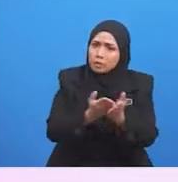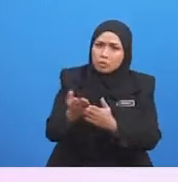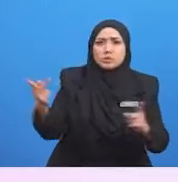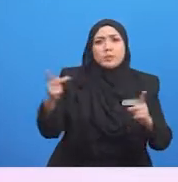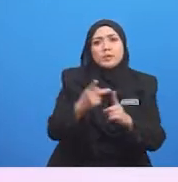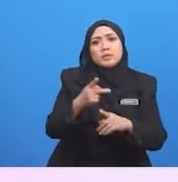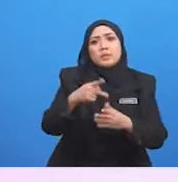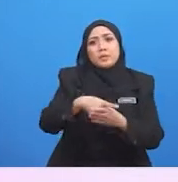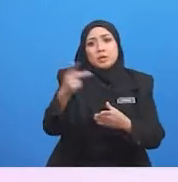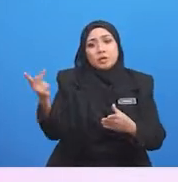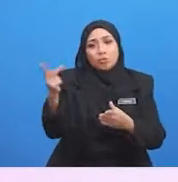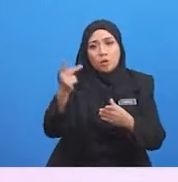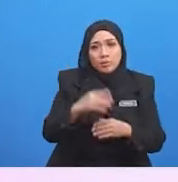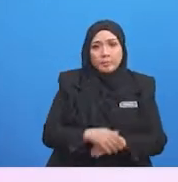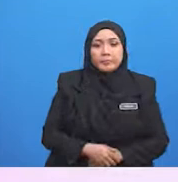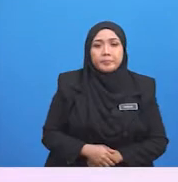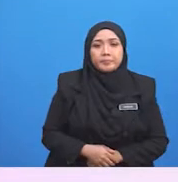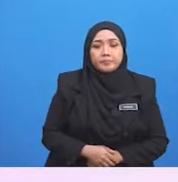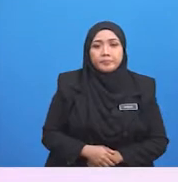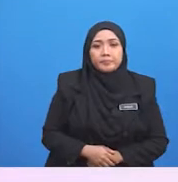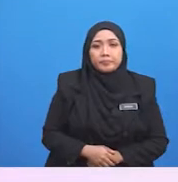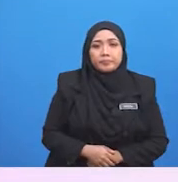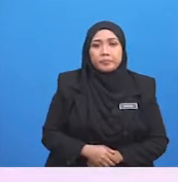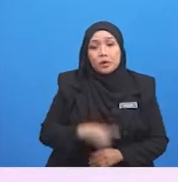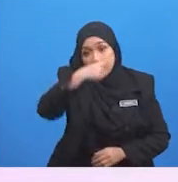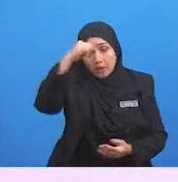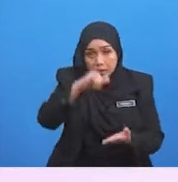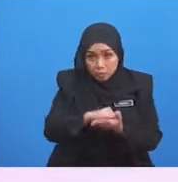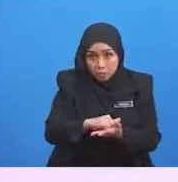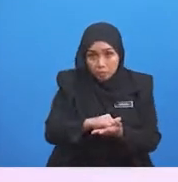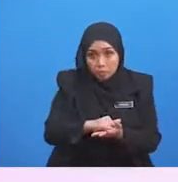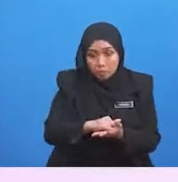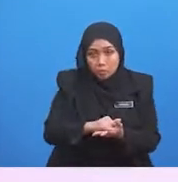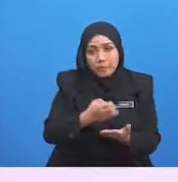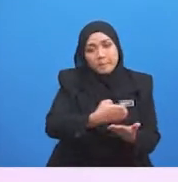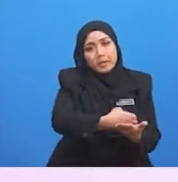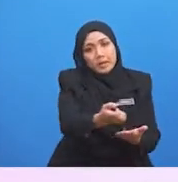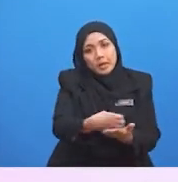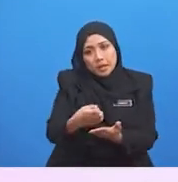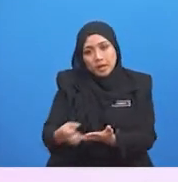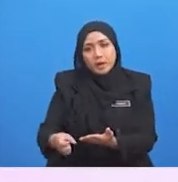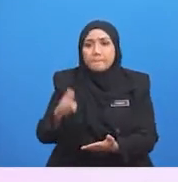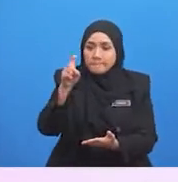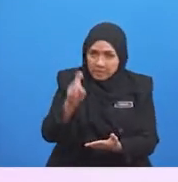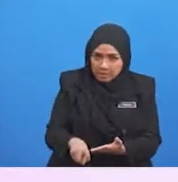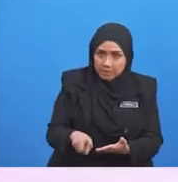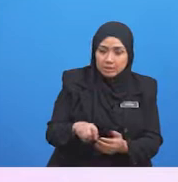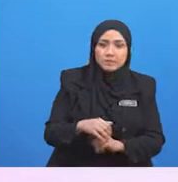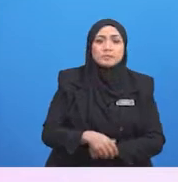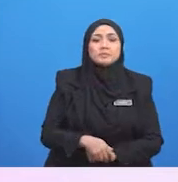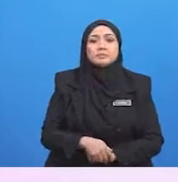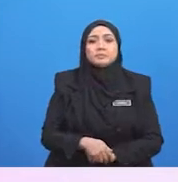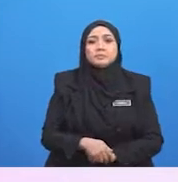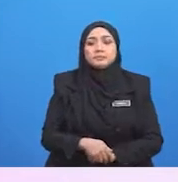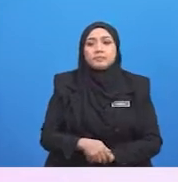pengeluar. Maka kerana itulah pengedaran diperlukan. Jadi,